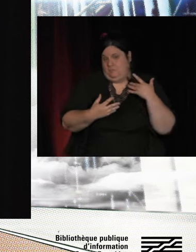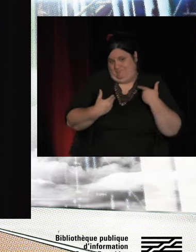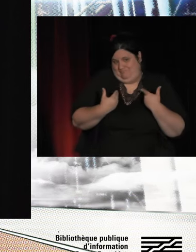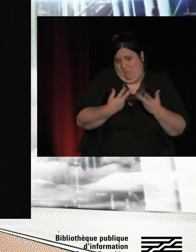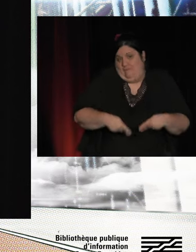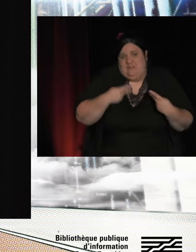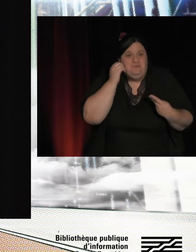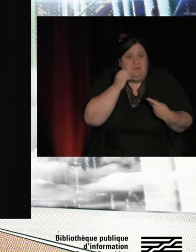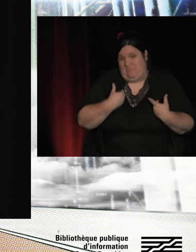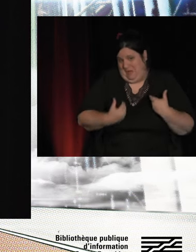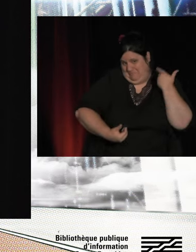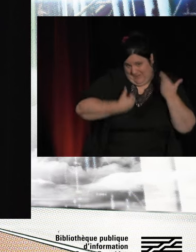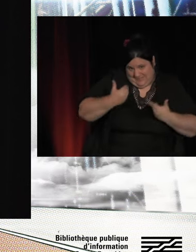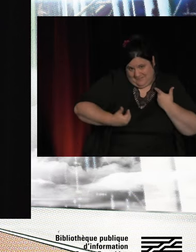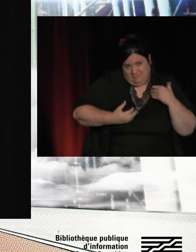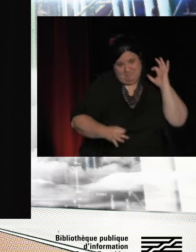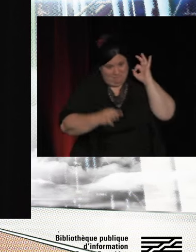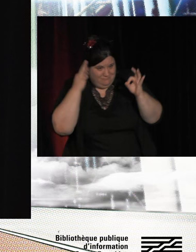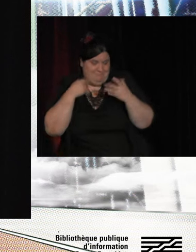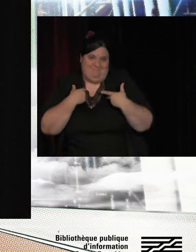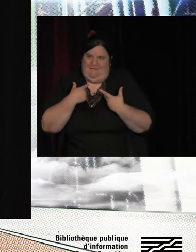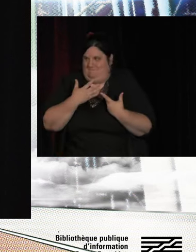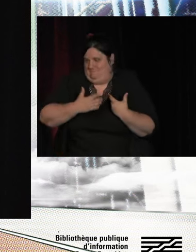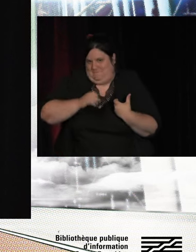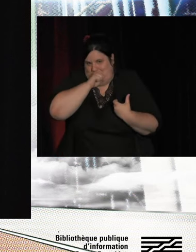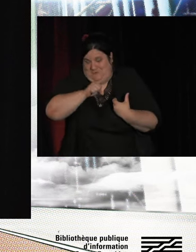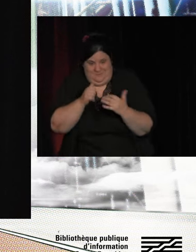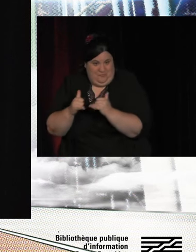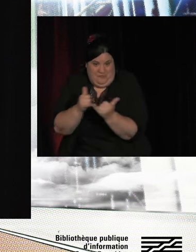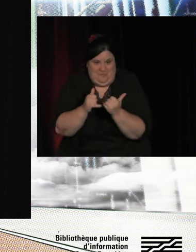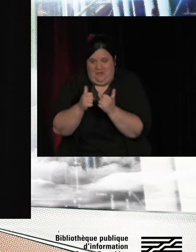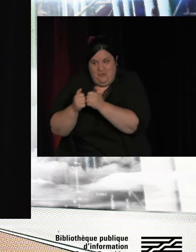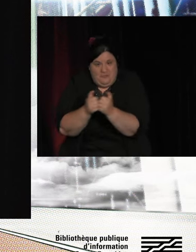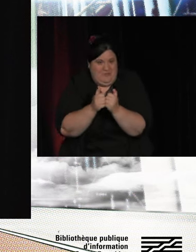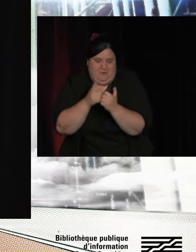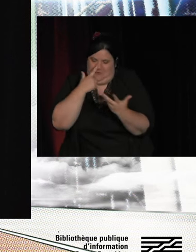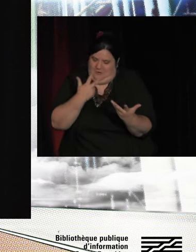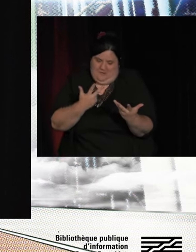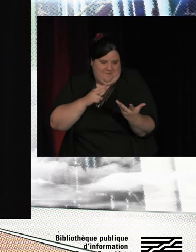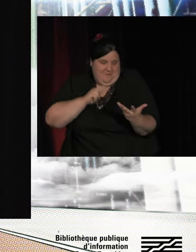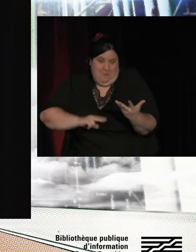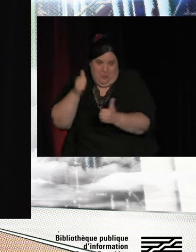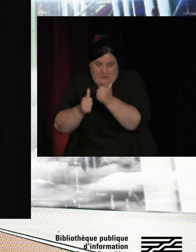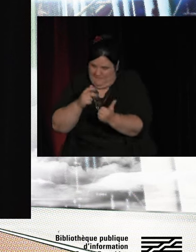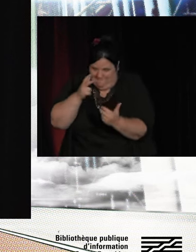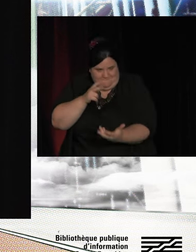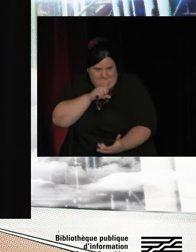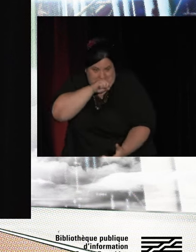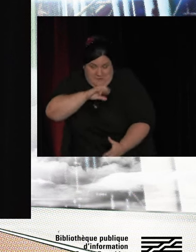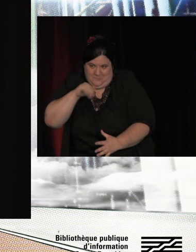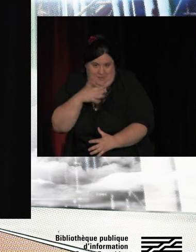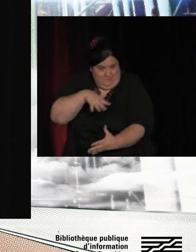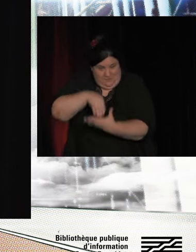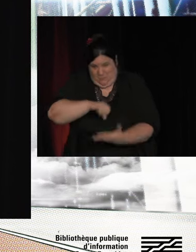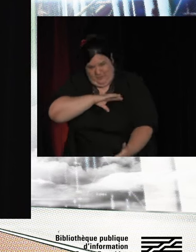temps à jouer aux jeux vidéo. Et comme j'ai un gros problème avec la compétition, eh bien, je fais des championnats de jeux vidéo et je vais aussi très vite sur des jeux. Parce que j'ai tout le temps